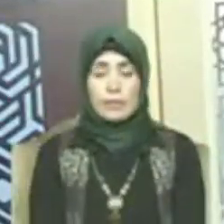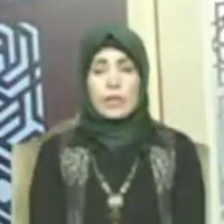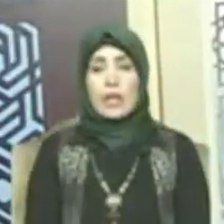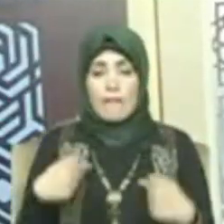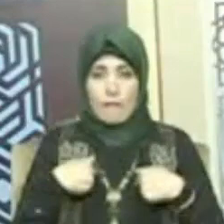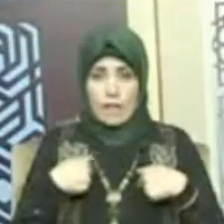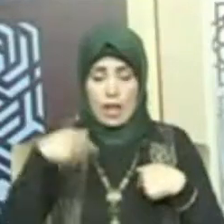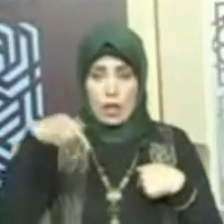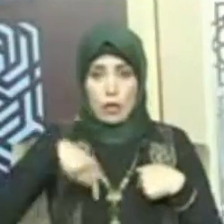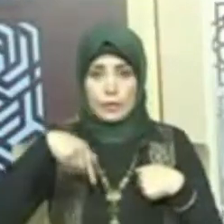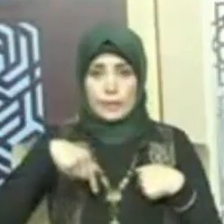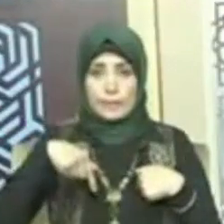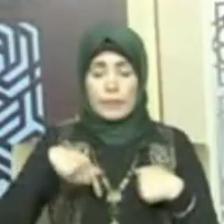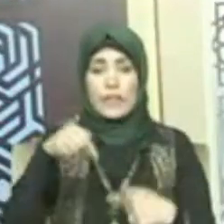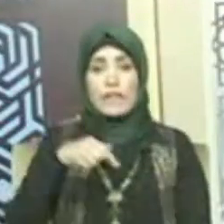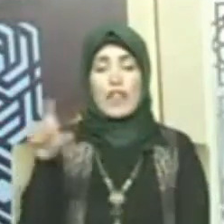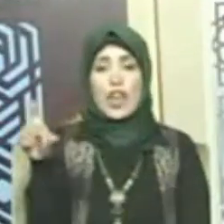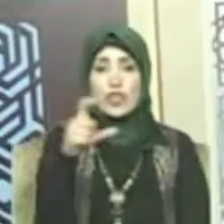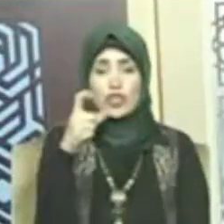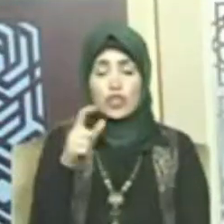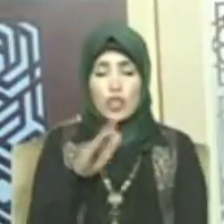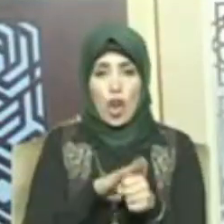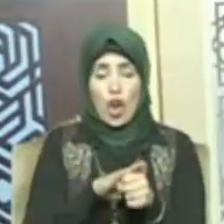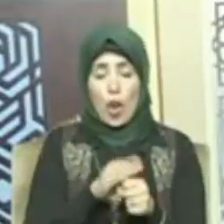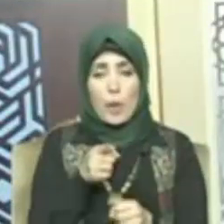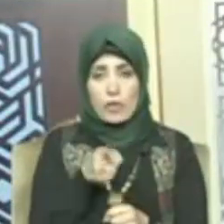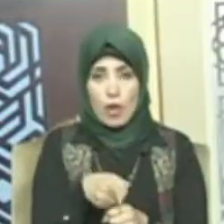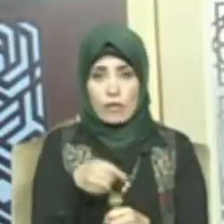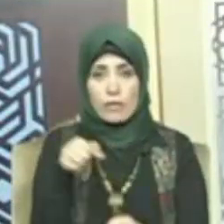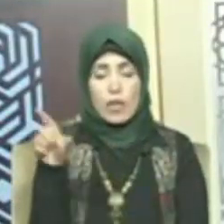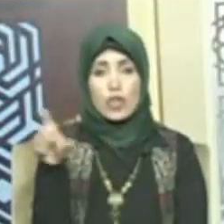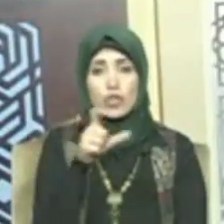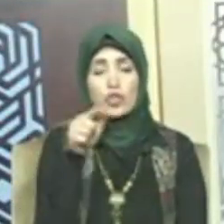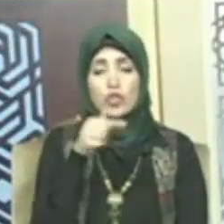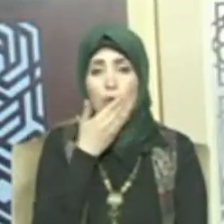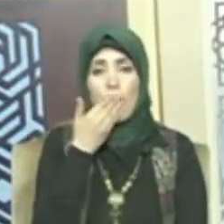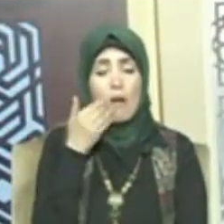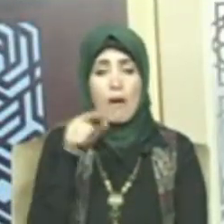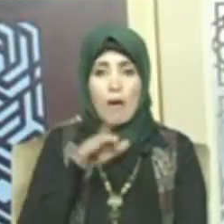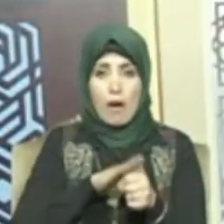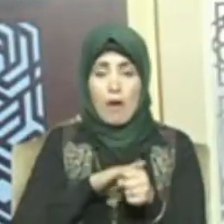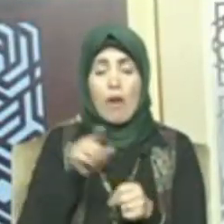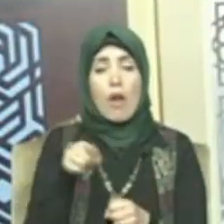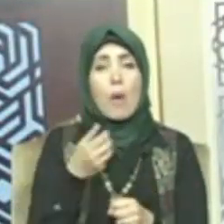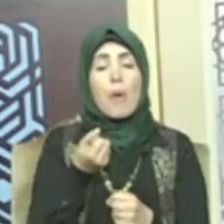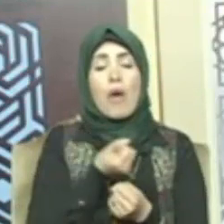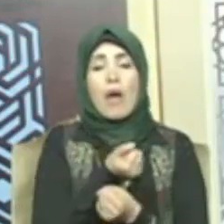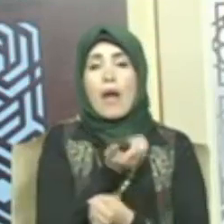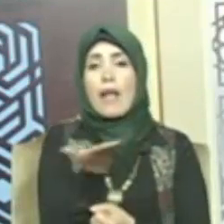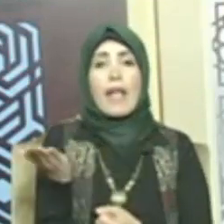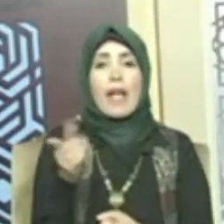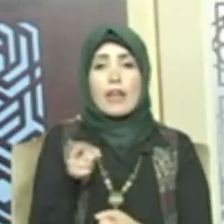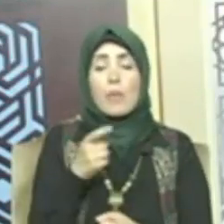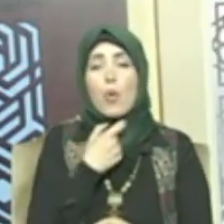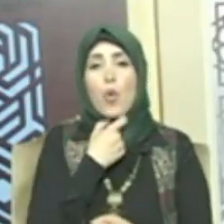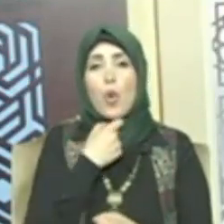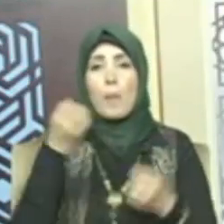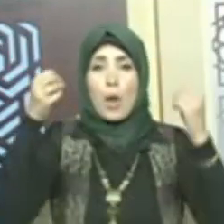فنحن في شهر كريم وجمعة طيبة